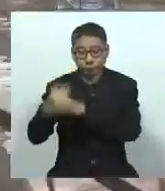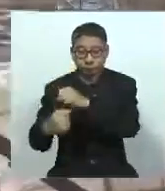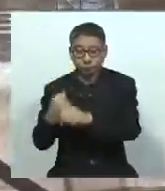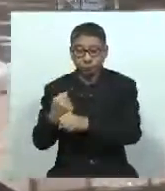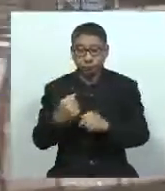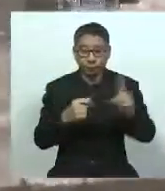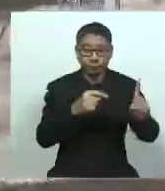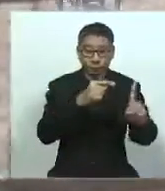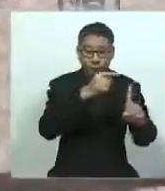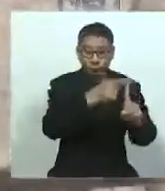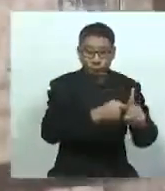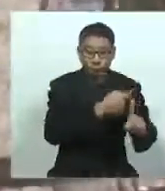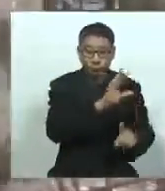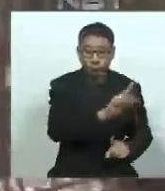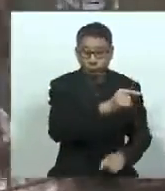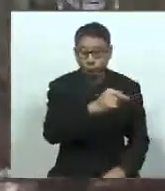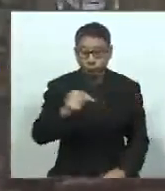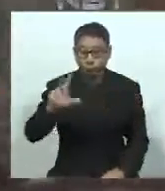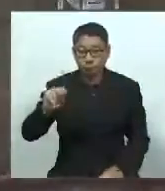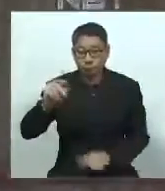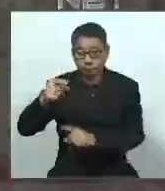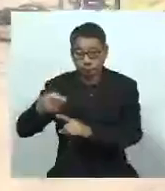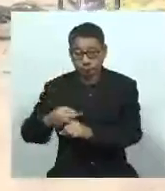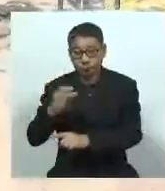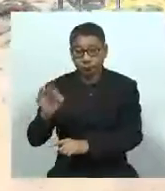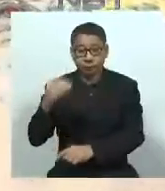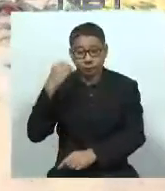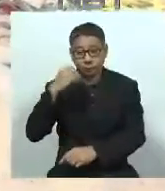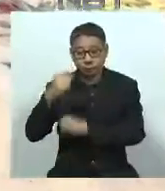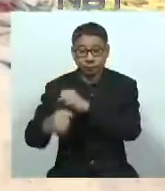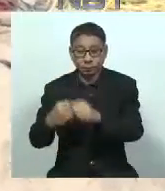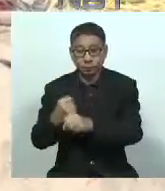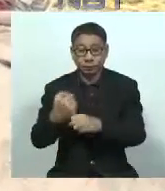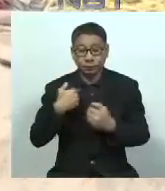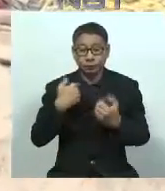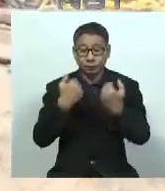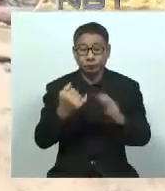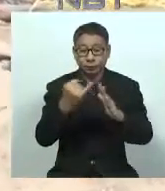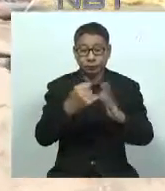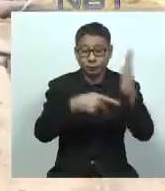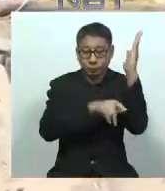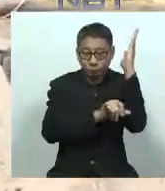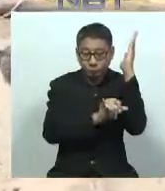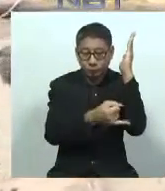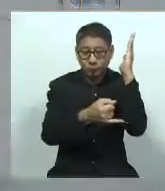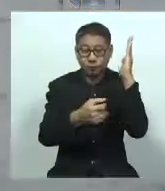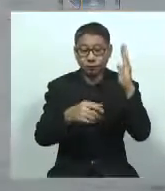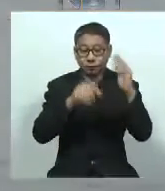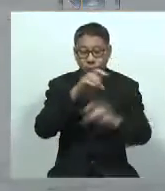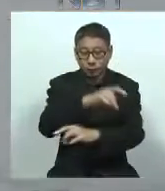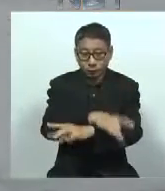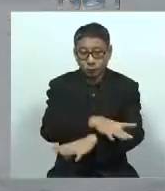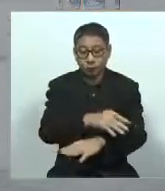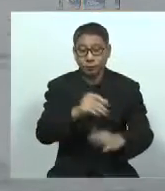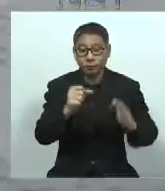ระหว่างวันที่1สิงหาคมถึง30กันยายนของทุกปีไปครอบคลุมพื้นที่บางส่วนของจังหวัดประจวบคีรีขันธ์เพชรบุ